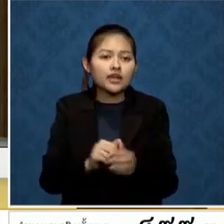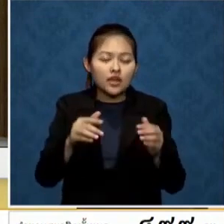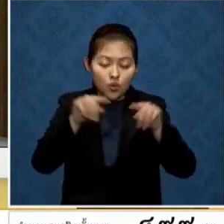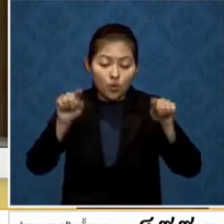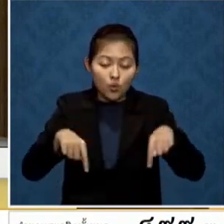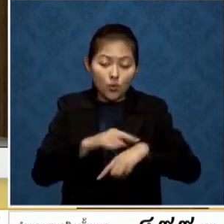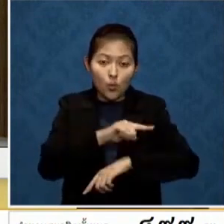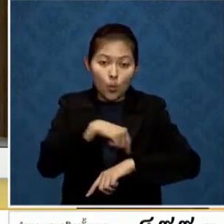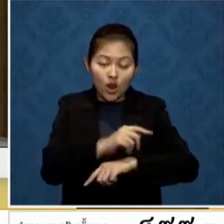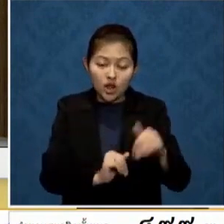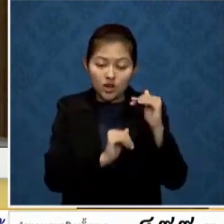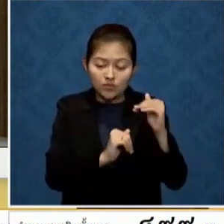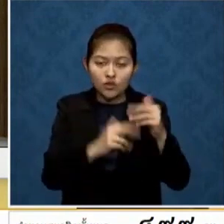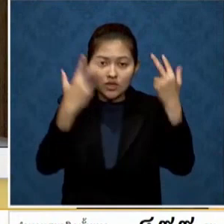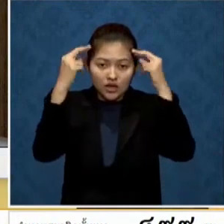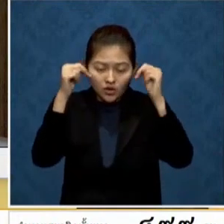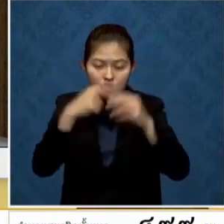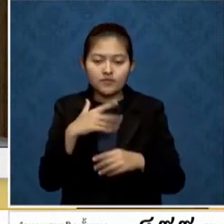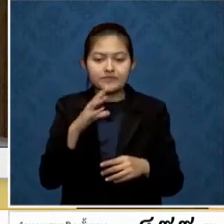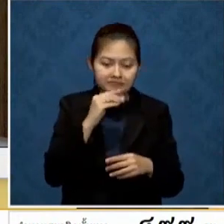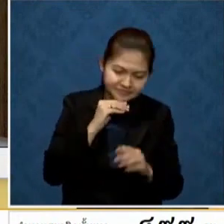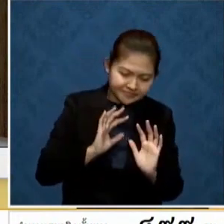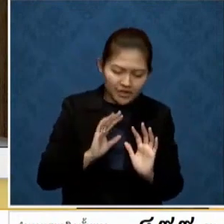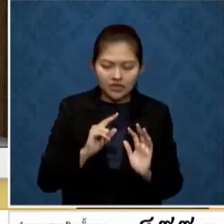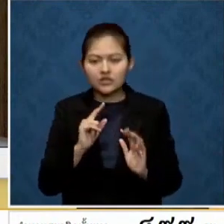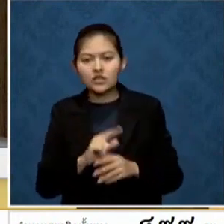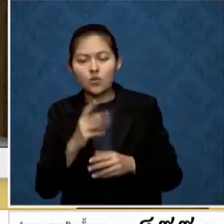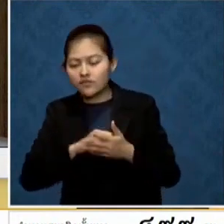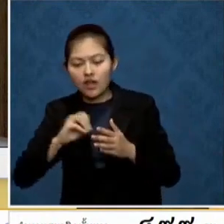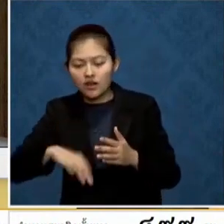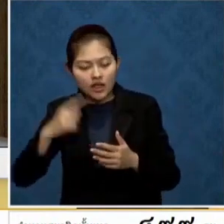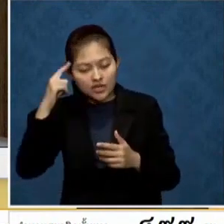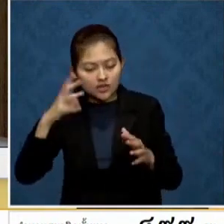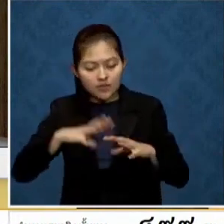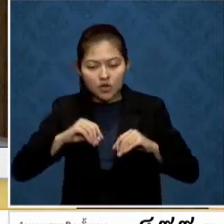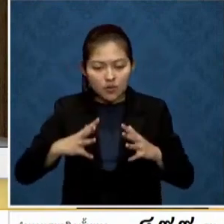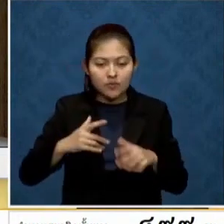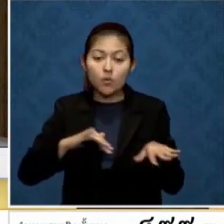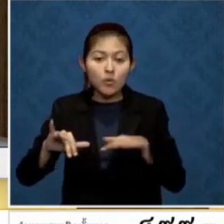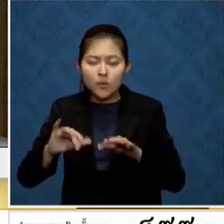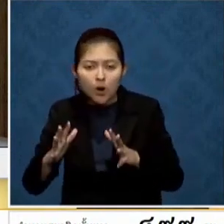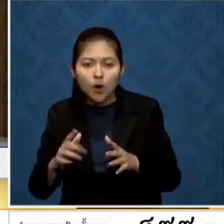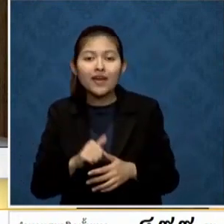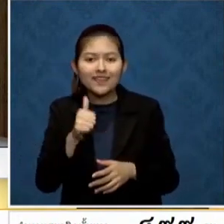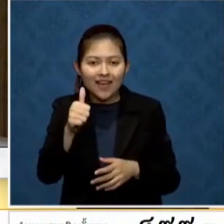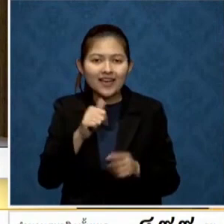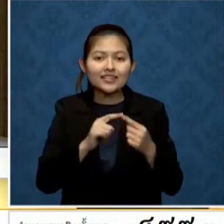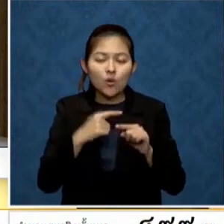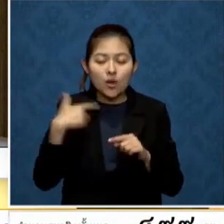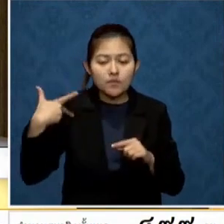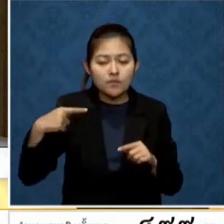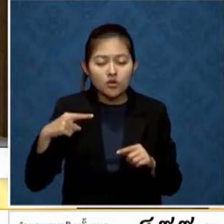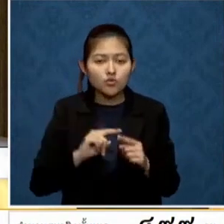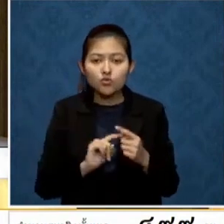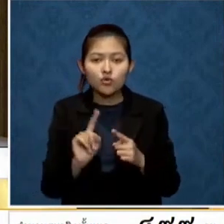ชัดเจนครับที่นายกจะมีช่วงเวลาที่จะปฏิเสธหรือว่าปัดตกร่างที่ท่านไม่เห็นด้วยหรือไม่พร้อมจะให้คำรับรองได้แต่ประโยชน์ที่มันจะ